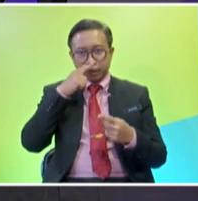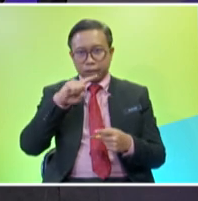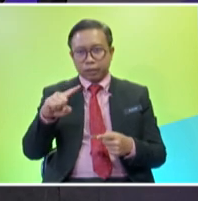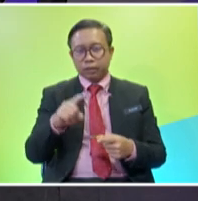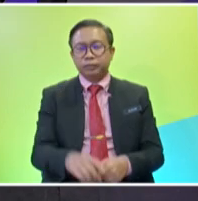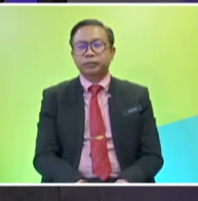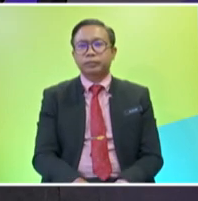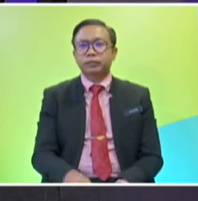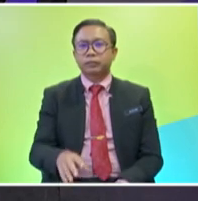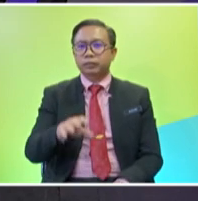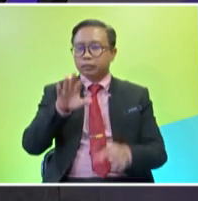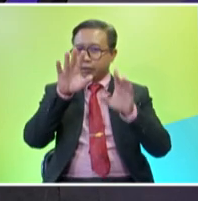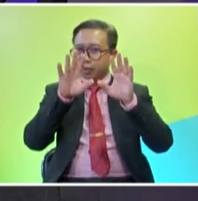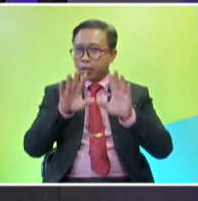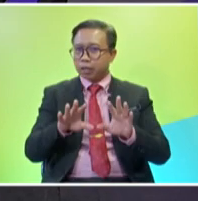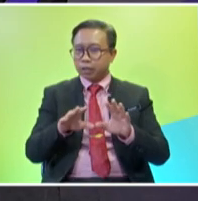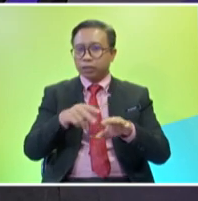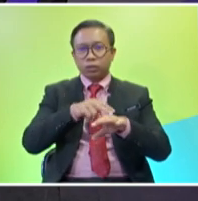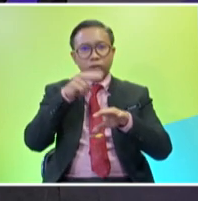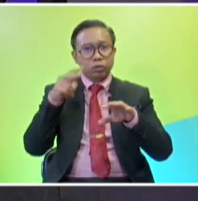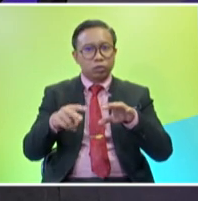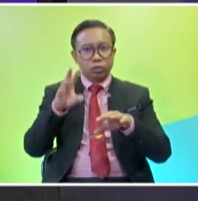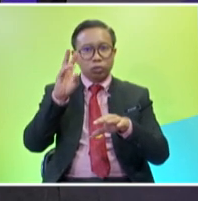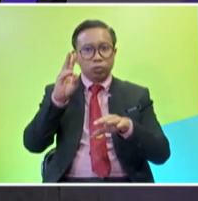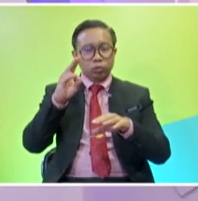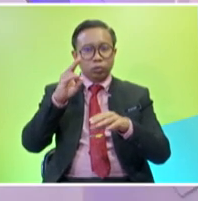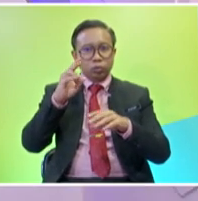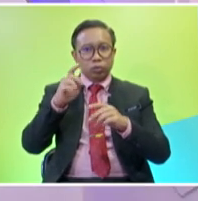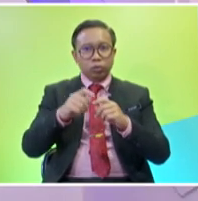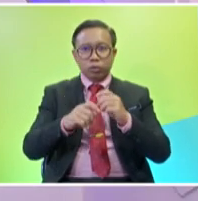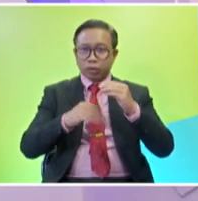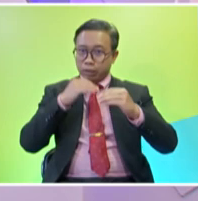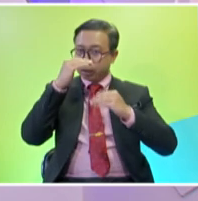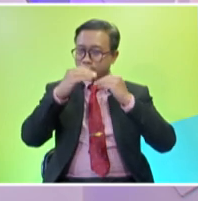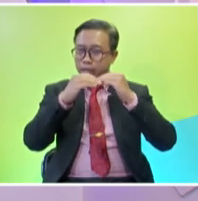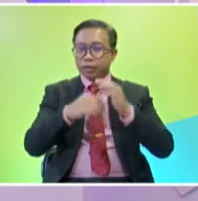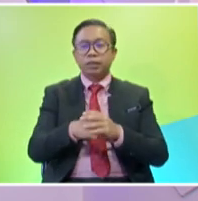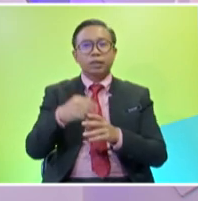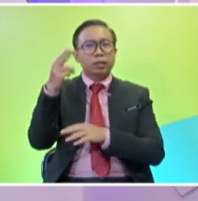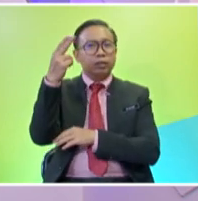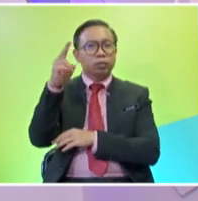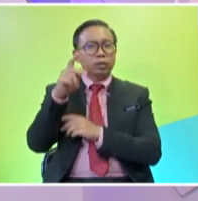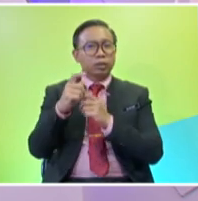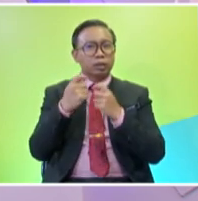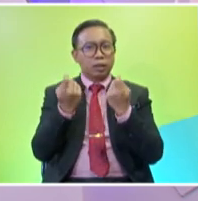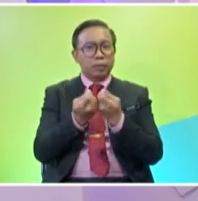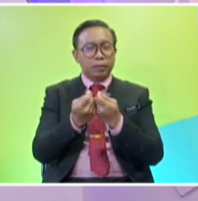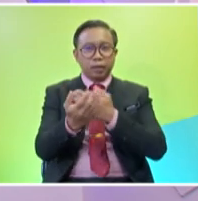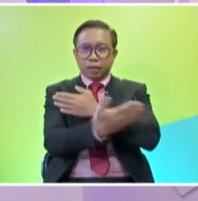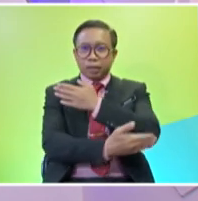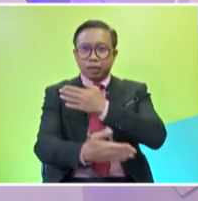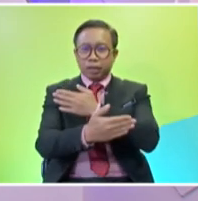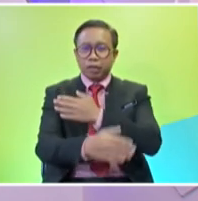melihat 7 tingkat gimana Bu Oke di kawasan hutan hutan Taman negara Irwan di